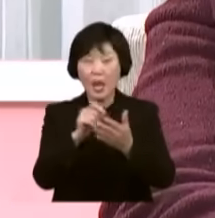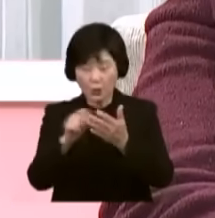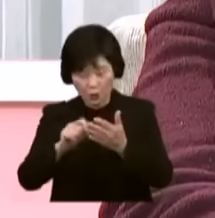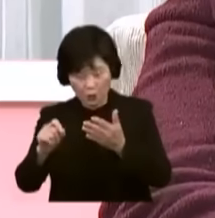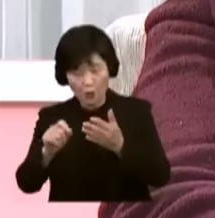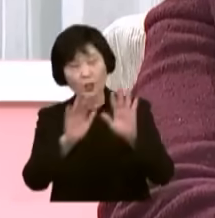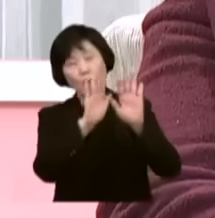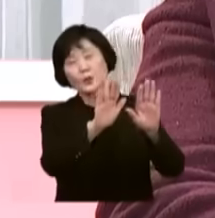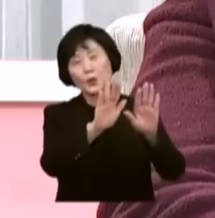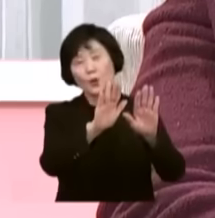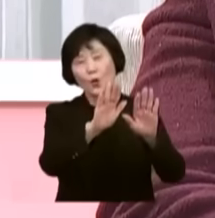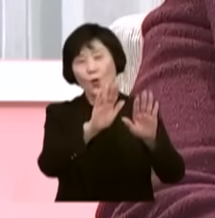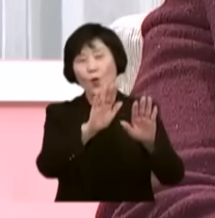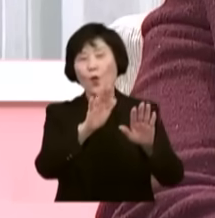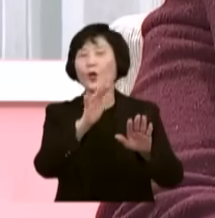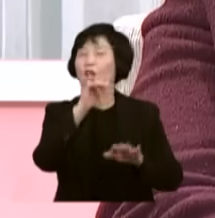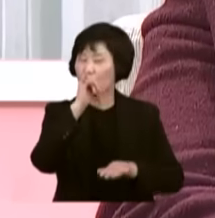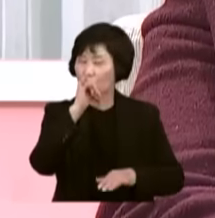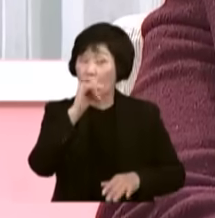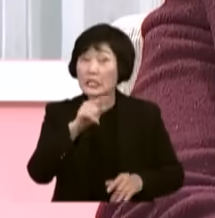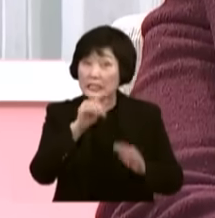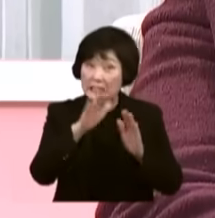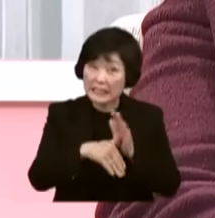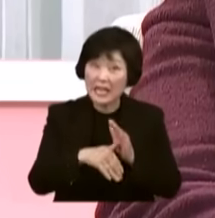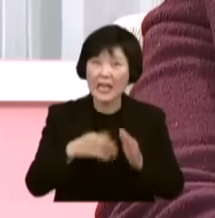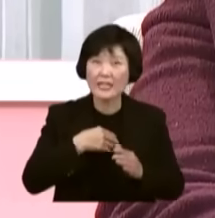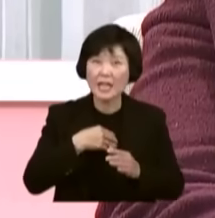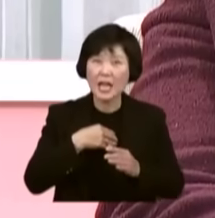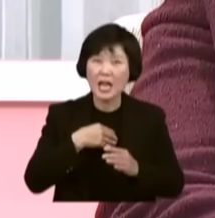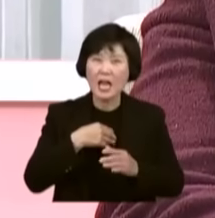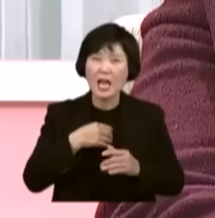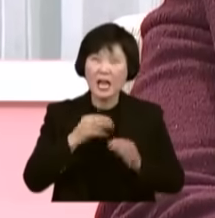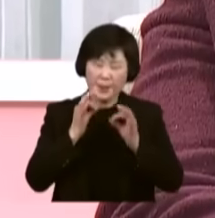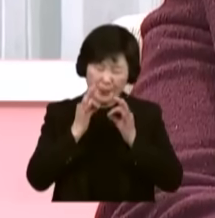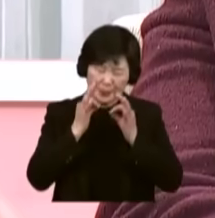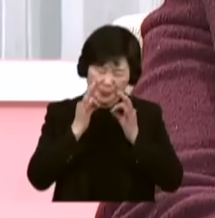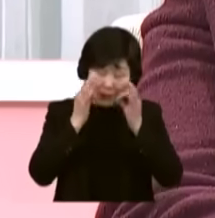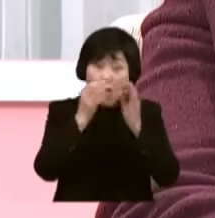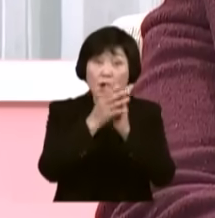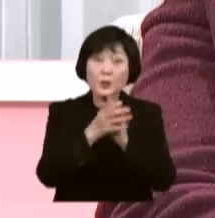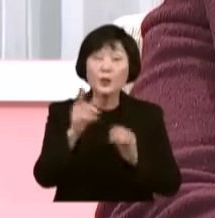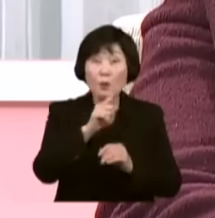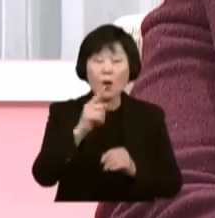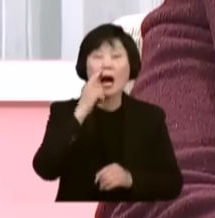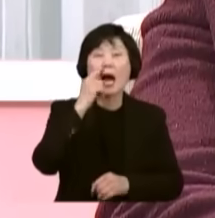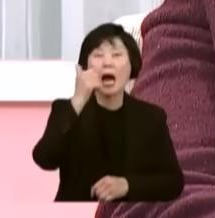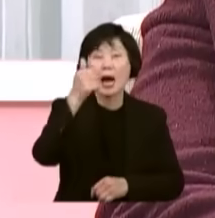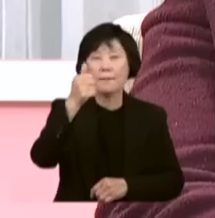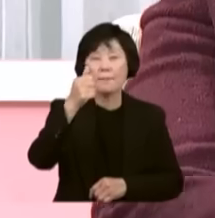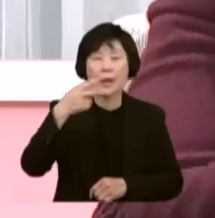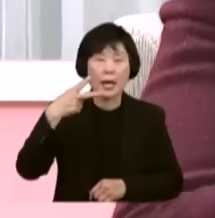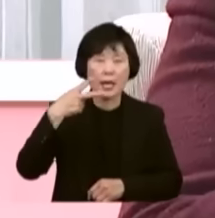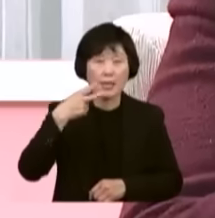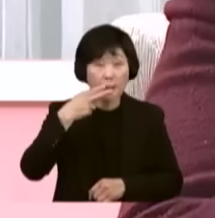있었어요. 근데 그 당시에 이제 제 절실한 기도는 아빠 담배 끊는 기도였어요. 이제